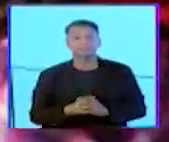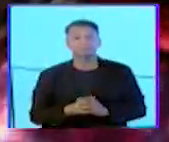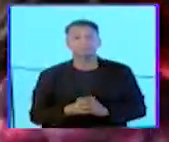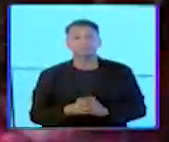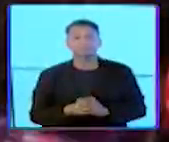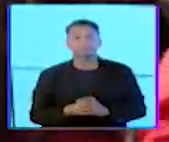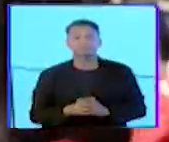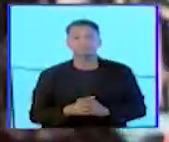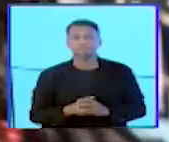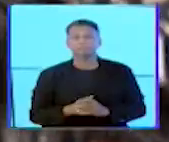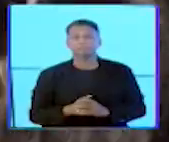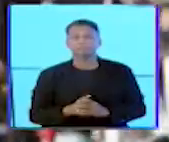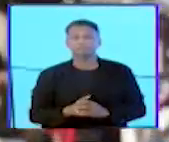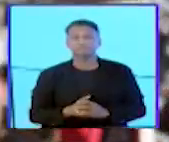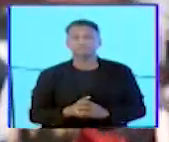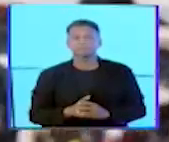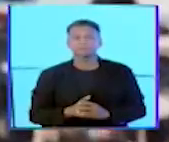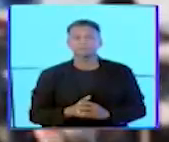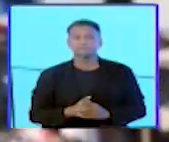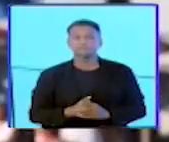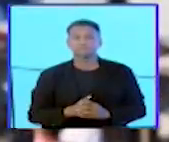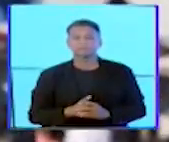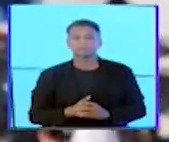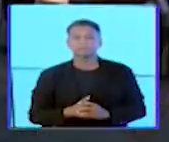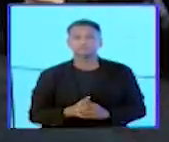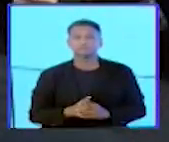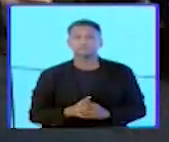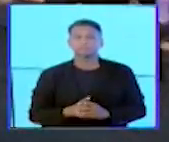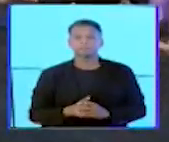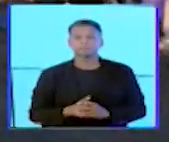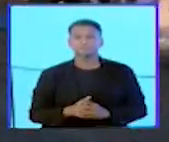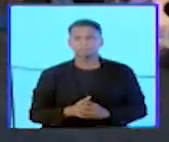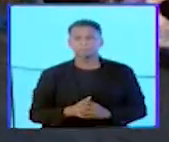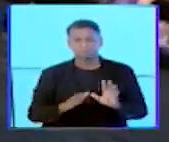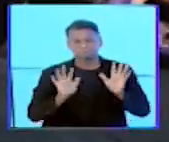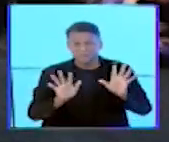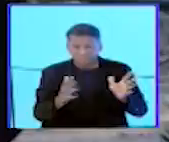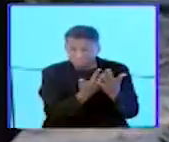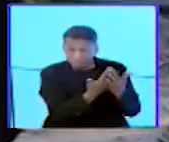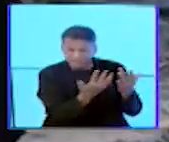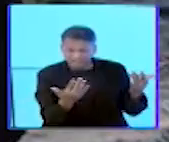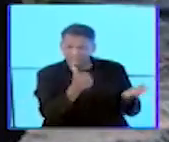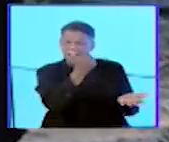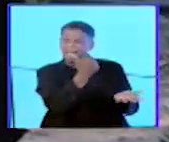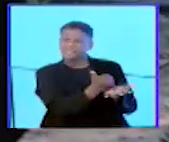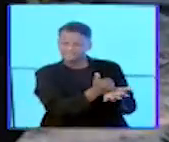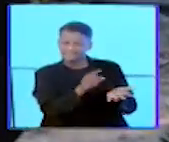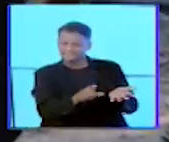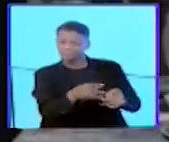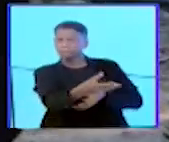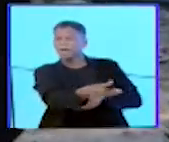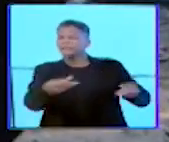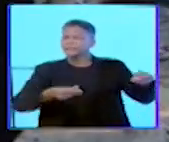Ah, makasih ya, Bu. Iya, iya, sama-sama. Masih banyak pasar tradisional lainnya yang juga menerapkan barter. Ini